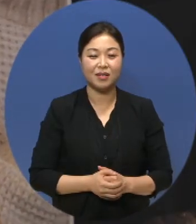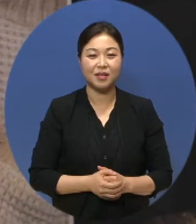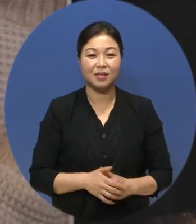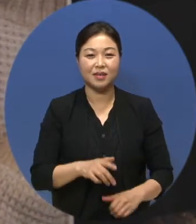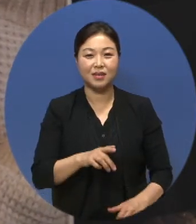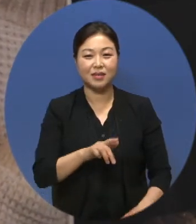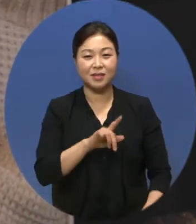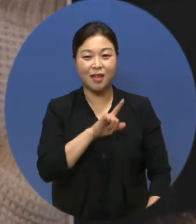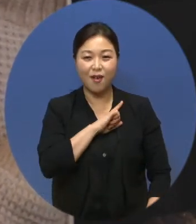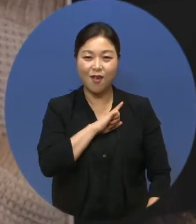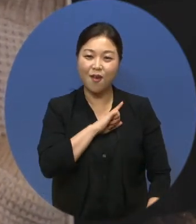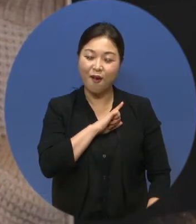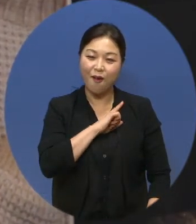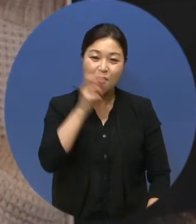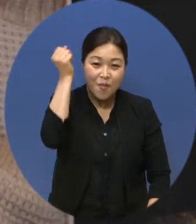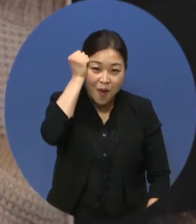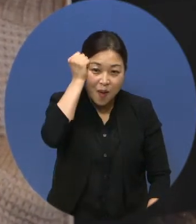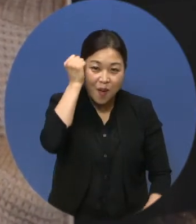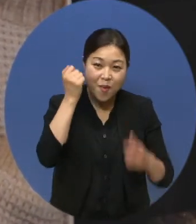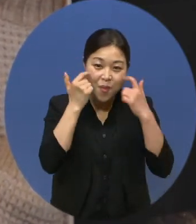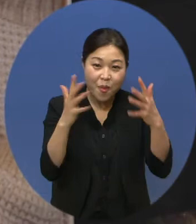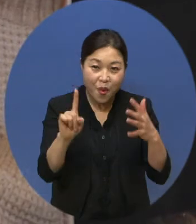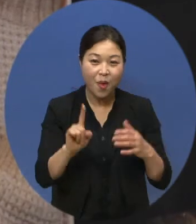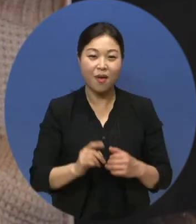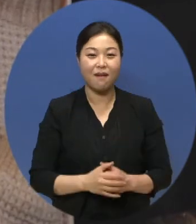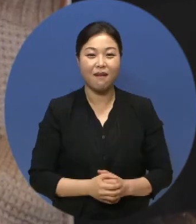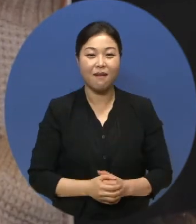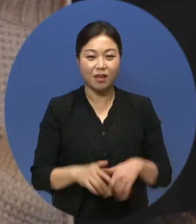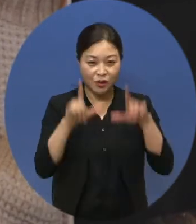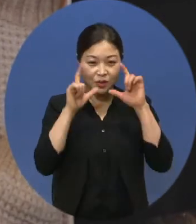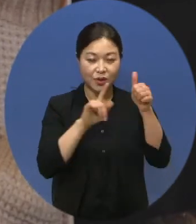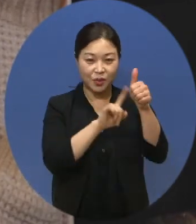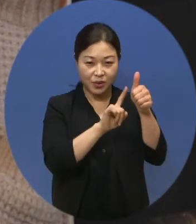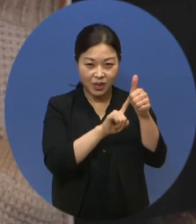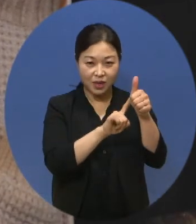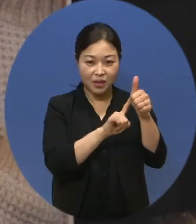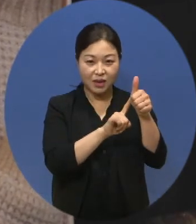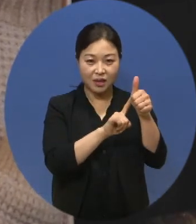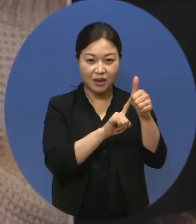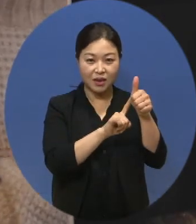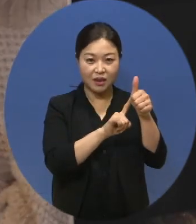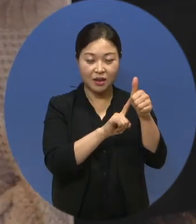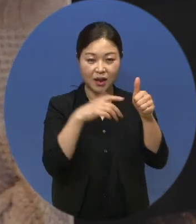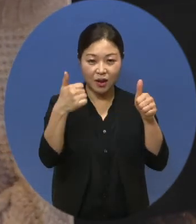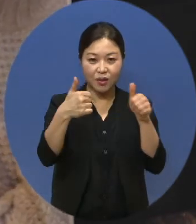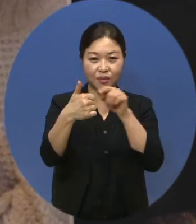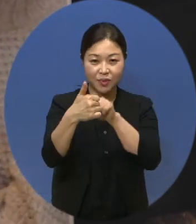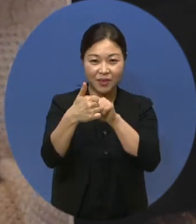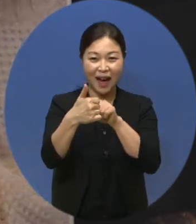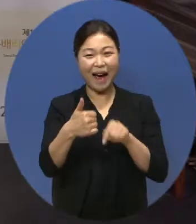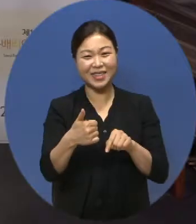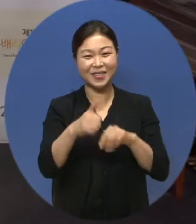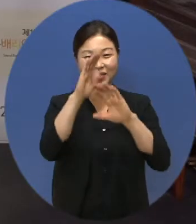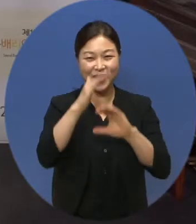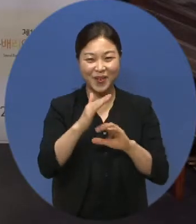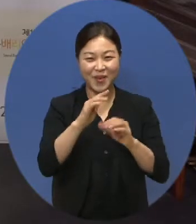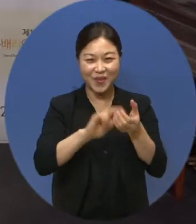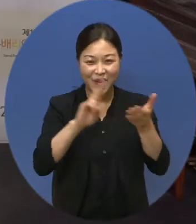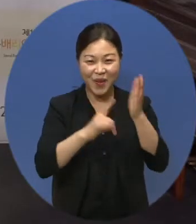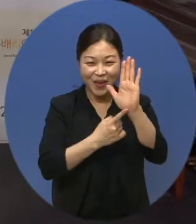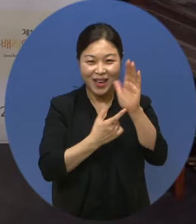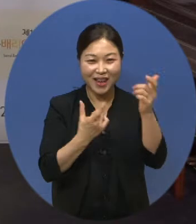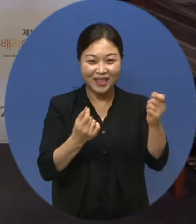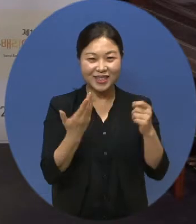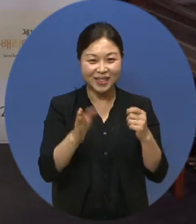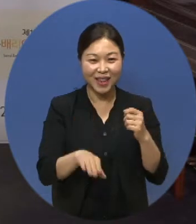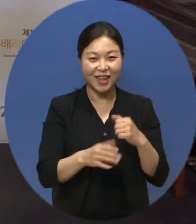인상 깊었던 장면은 주인공이 어떤 한 분과 스포가 될 것 같아서 잠깐 좀